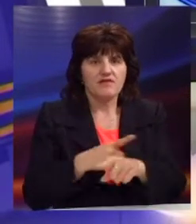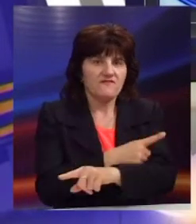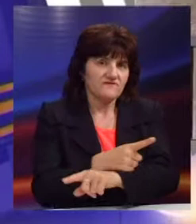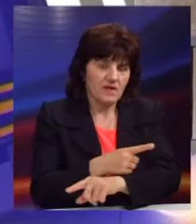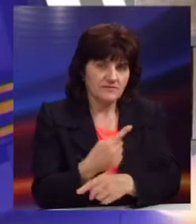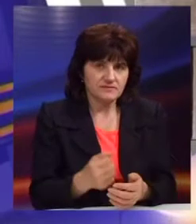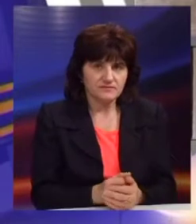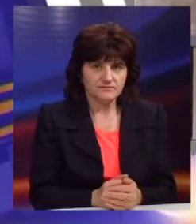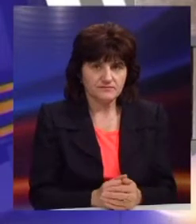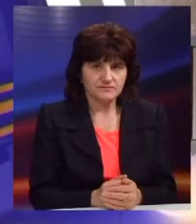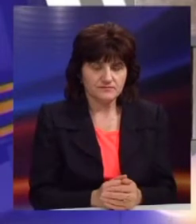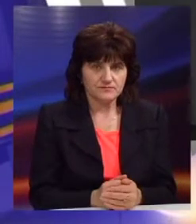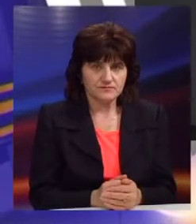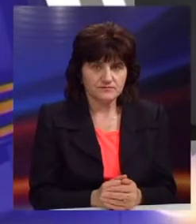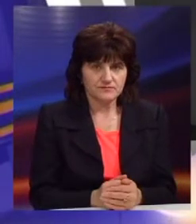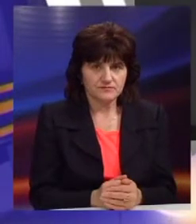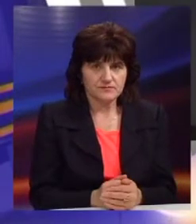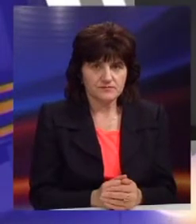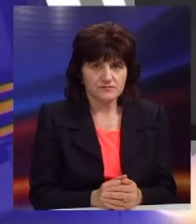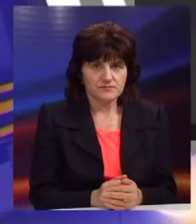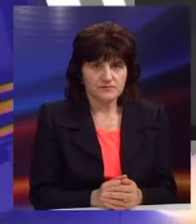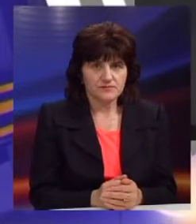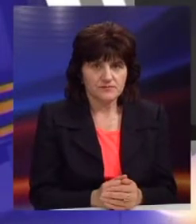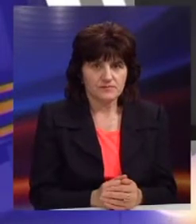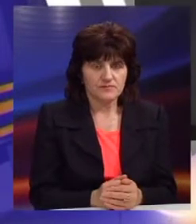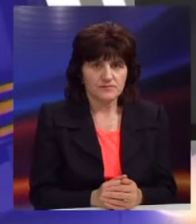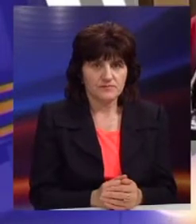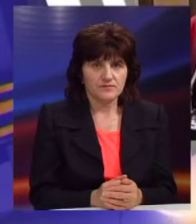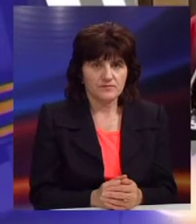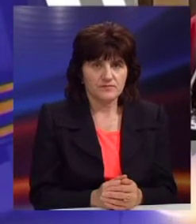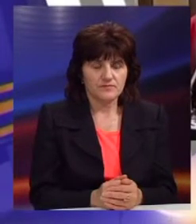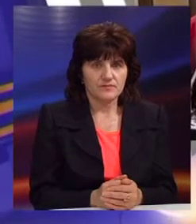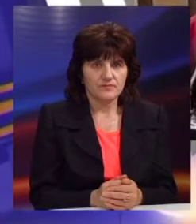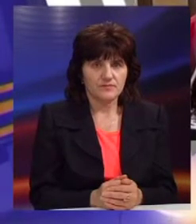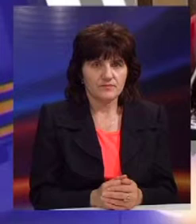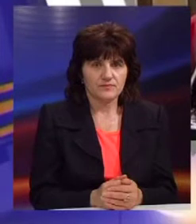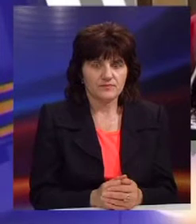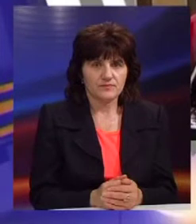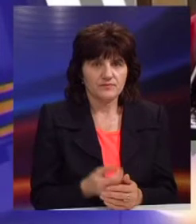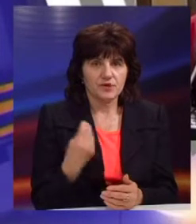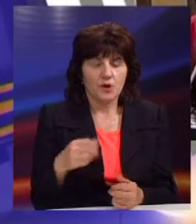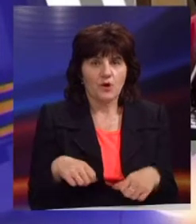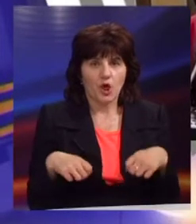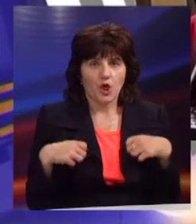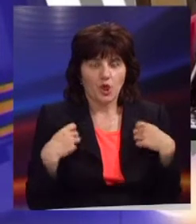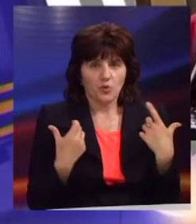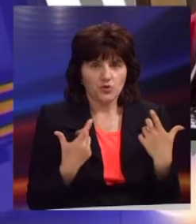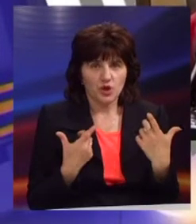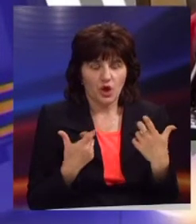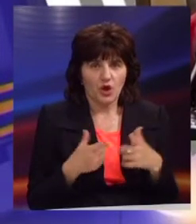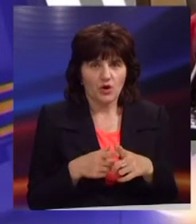pravovremenost. Dobro jutro, ovo iznad nas je nebo. Dobro jutro. Jure Gertki